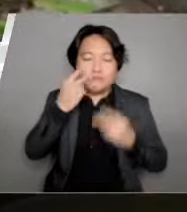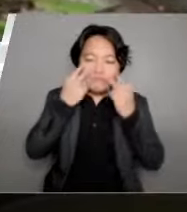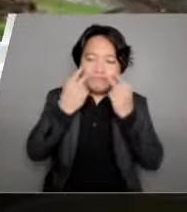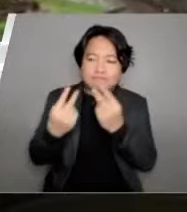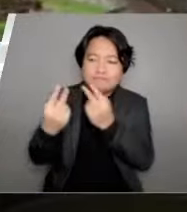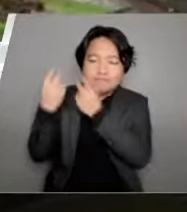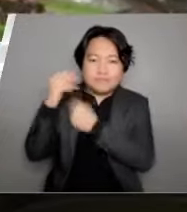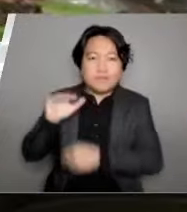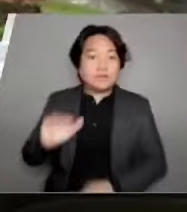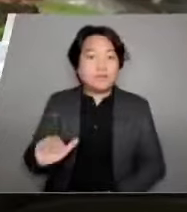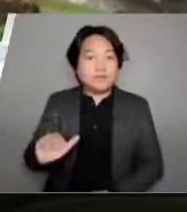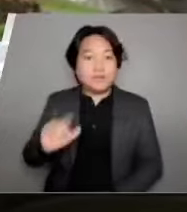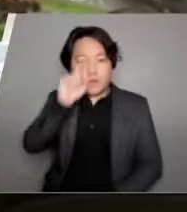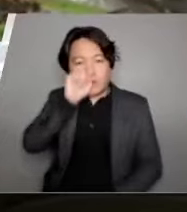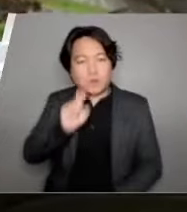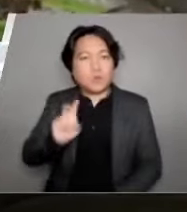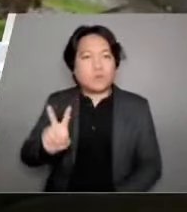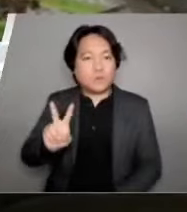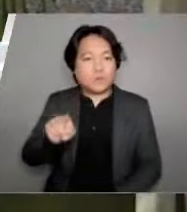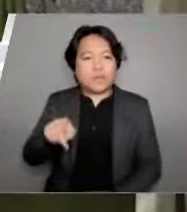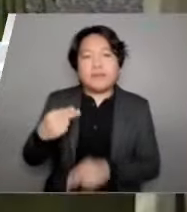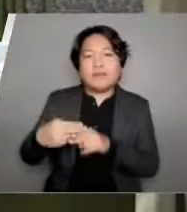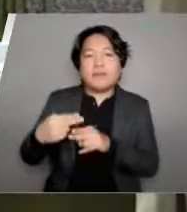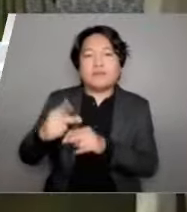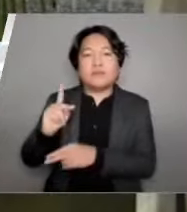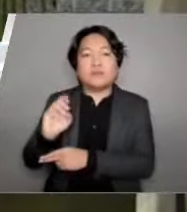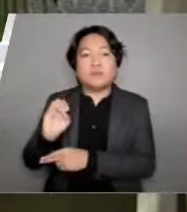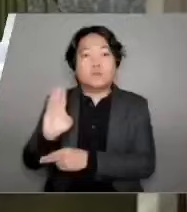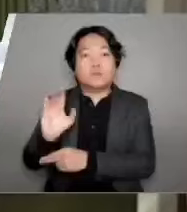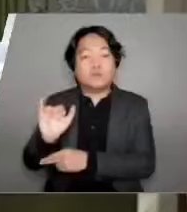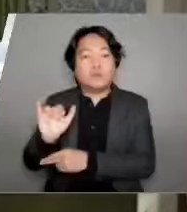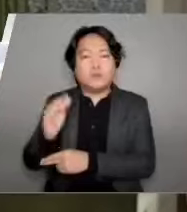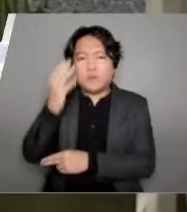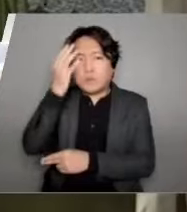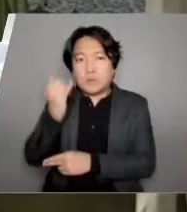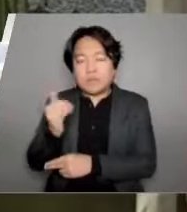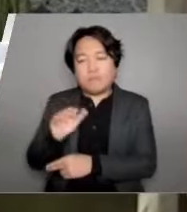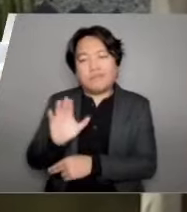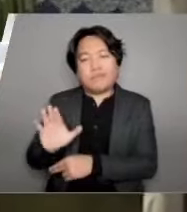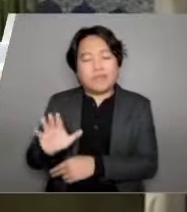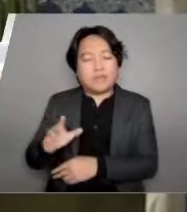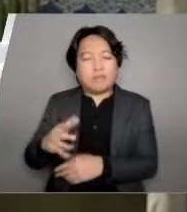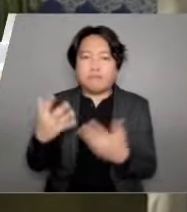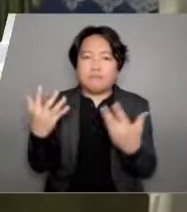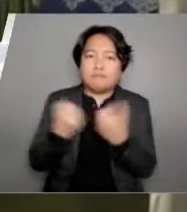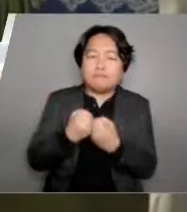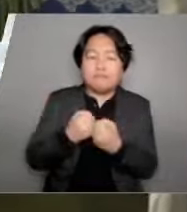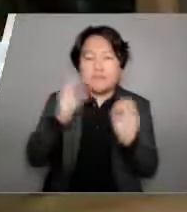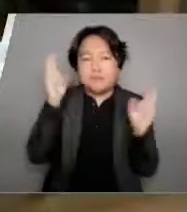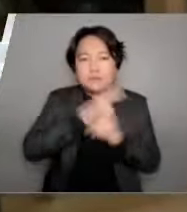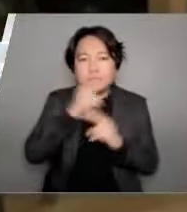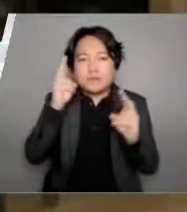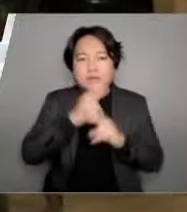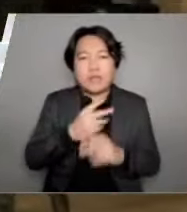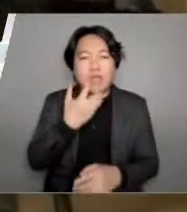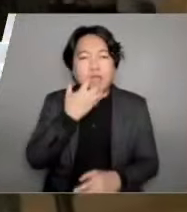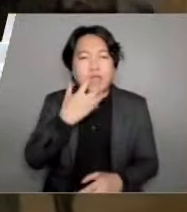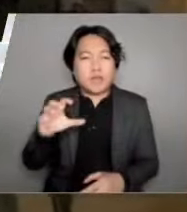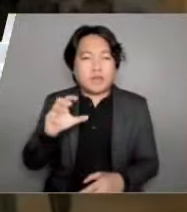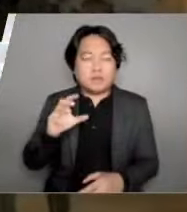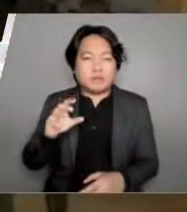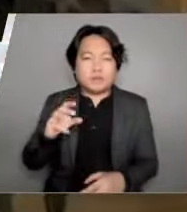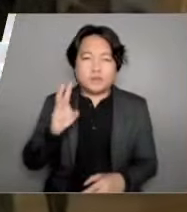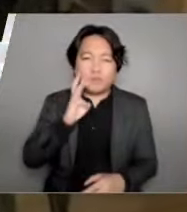Cody. Aksidente kasing nabanlian ng kumukulong tubig ang bata na naging dahilan ng kanyang pagkamatay. Kwento ni